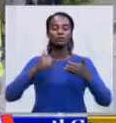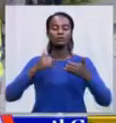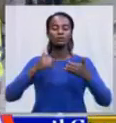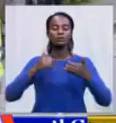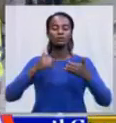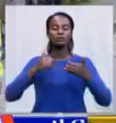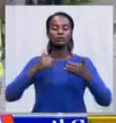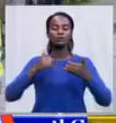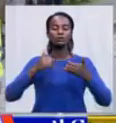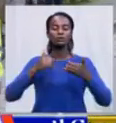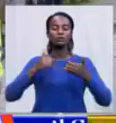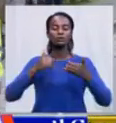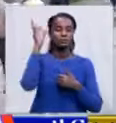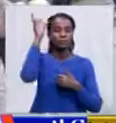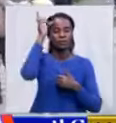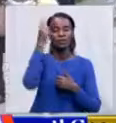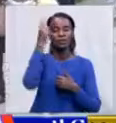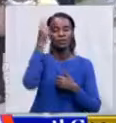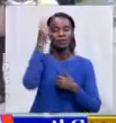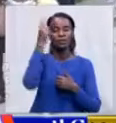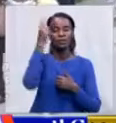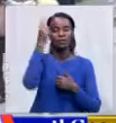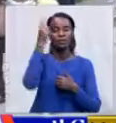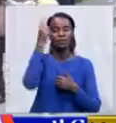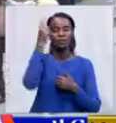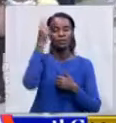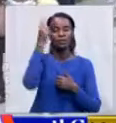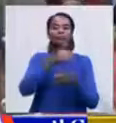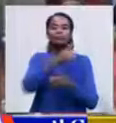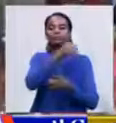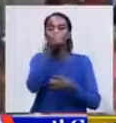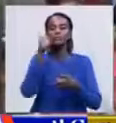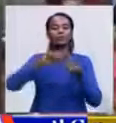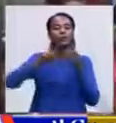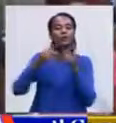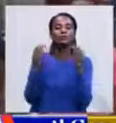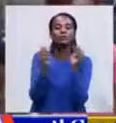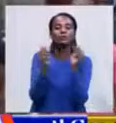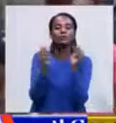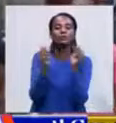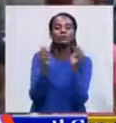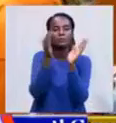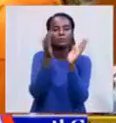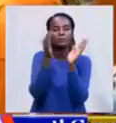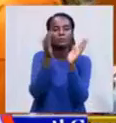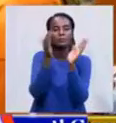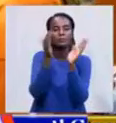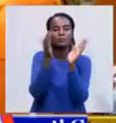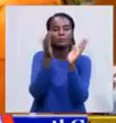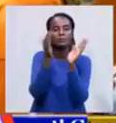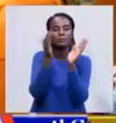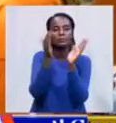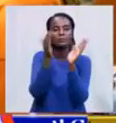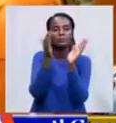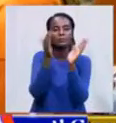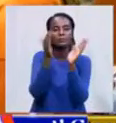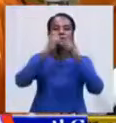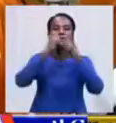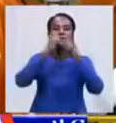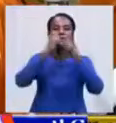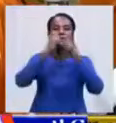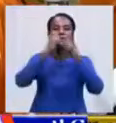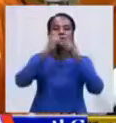ወጣት ወርቅነህ ፍስሐ አንዱ ነው። ይህ ወጣት ታዲያ ከሌሎች ጓደኞቹ ጋር በመሆን የቫይረሱን ስርጭት መከላከል የሚያስችሉ